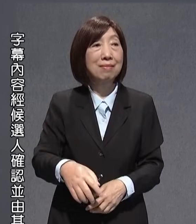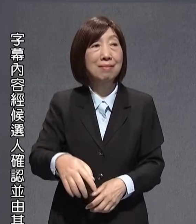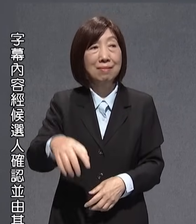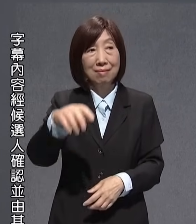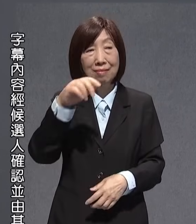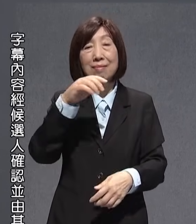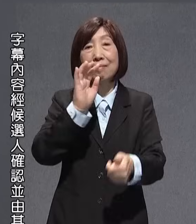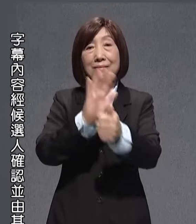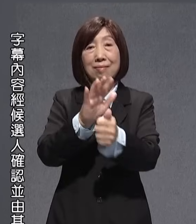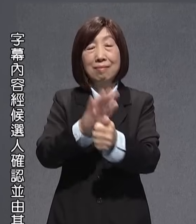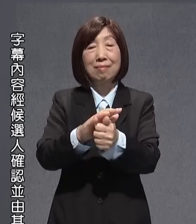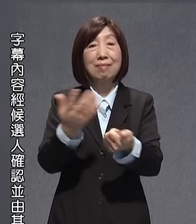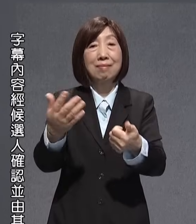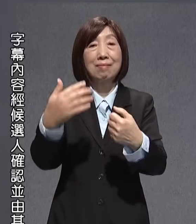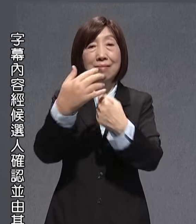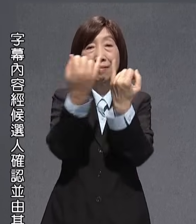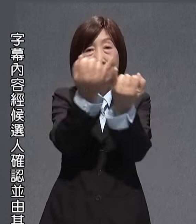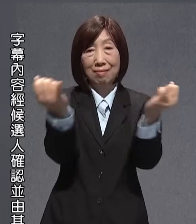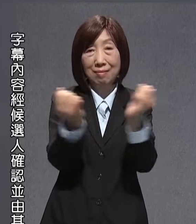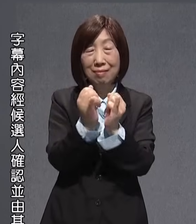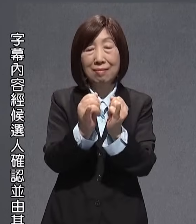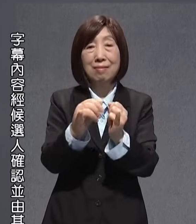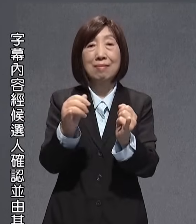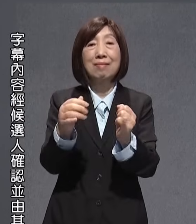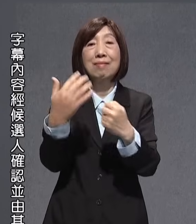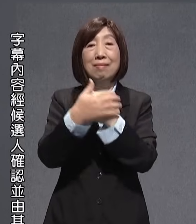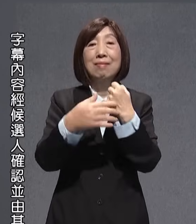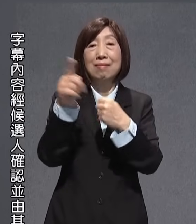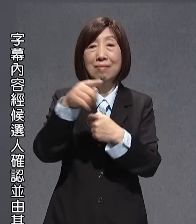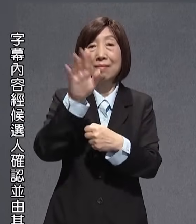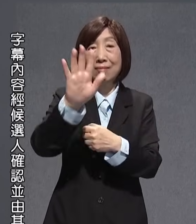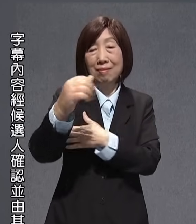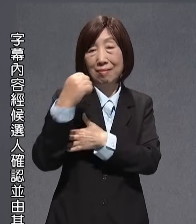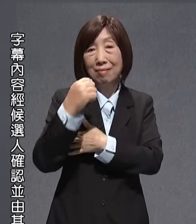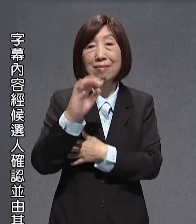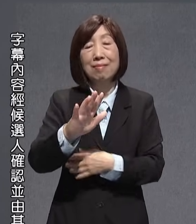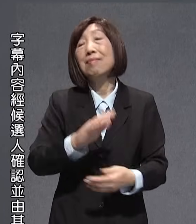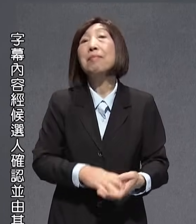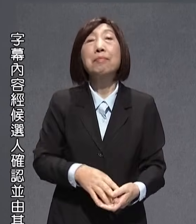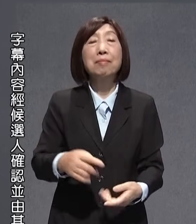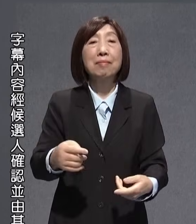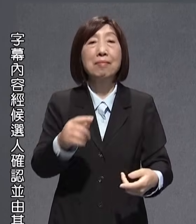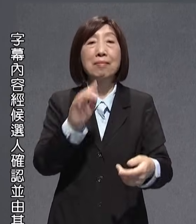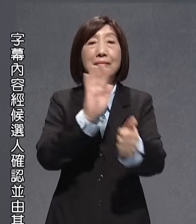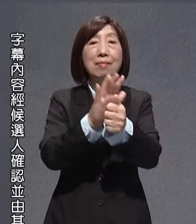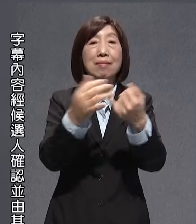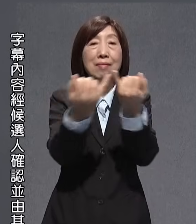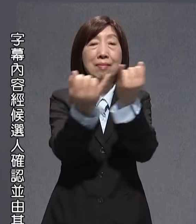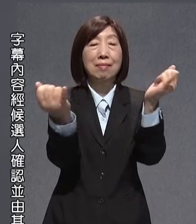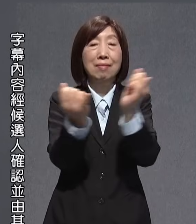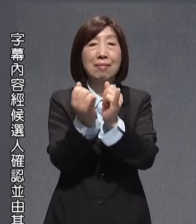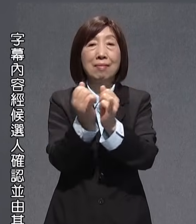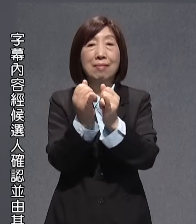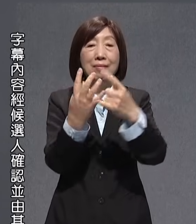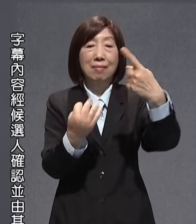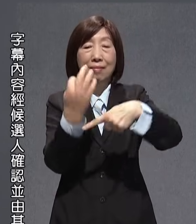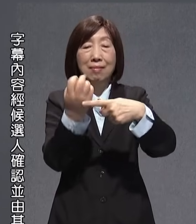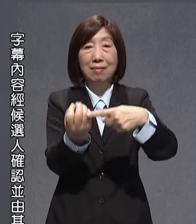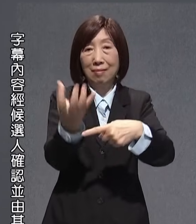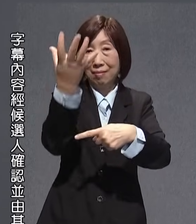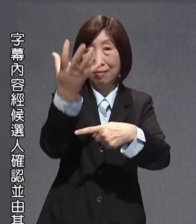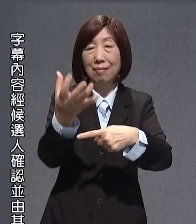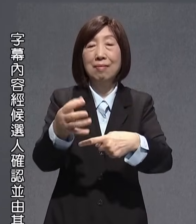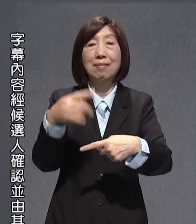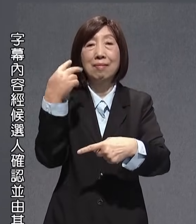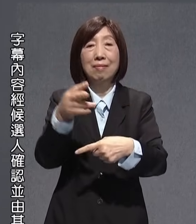护女更有力。所以我提了3个政策：第一个，提高女性治理的比例；第二个，